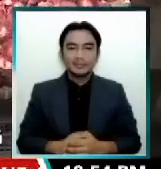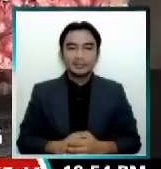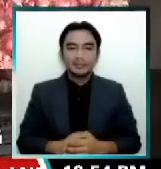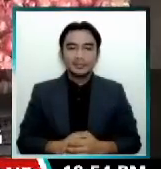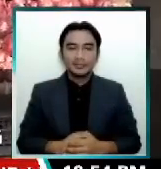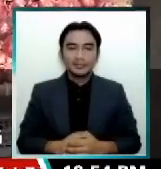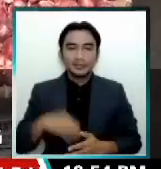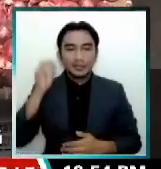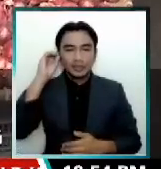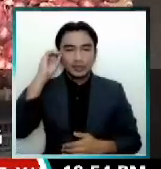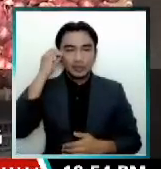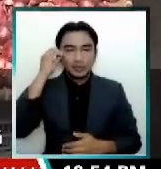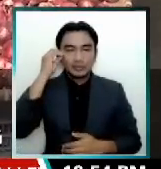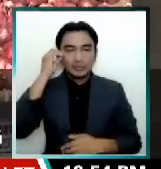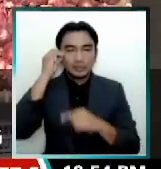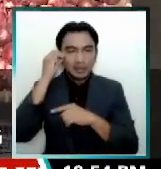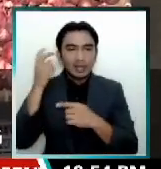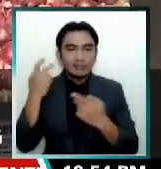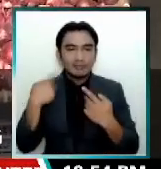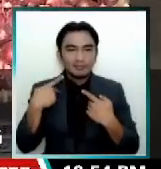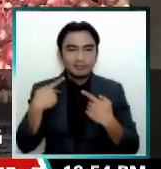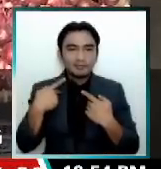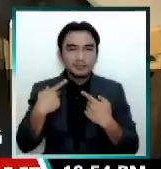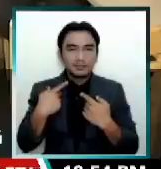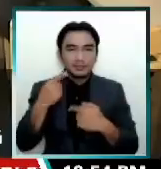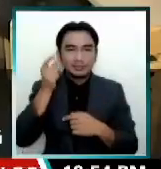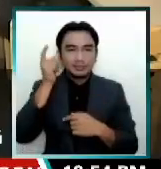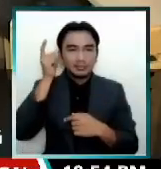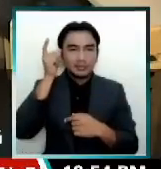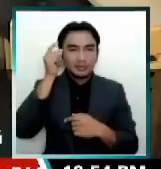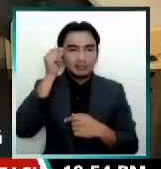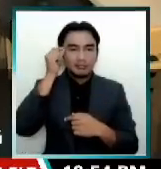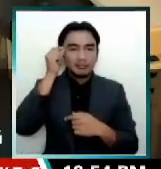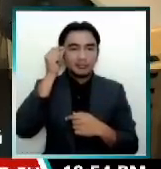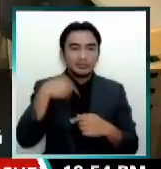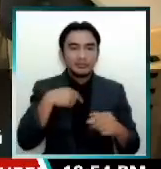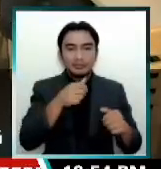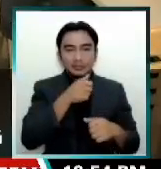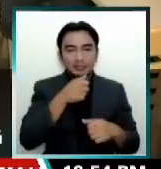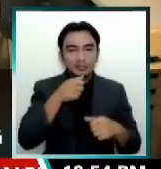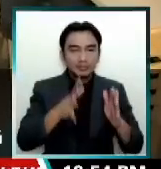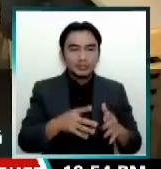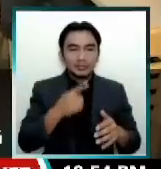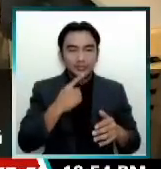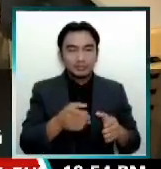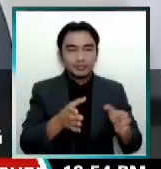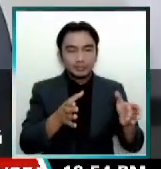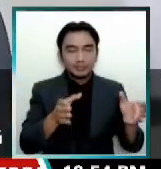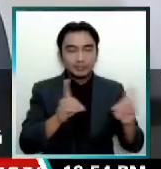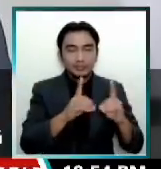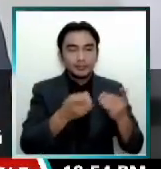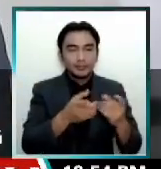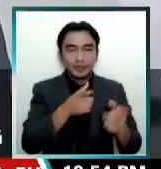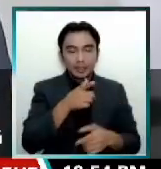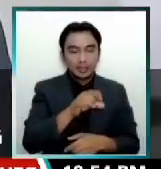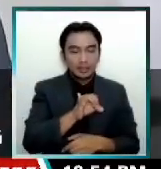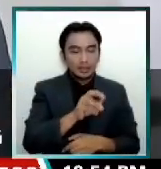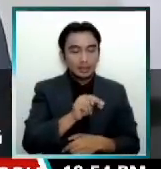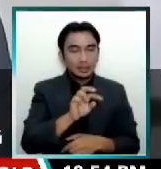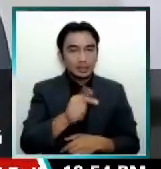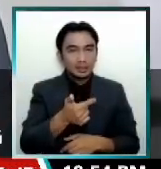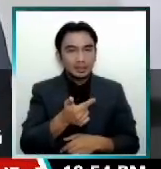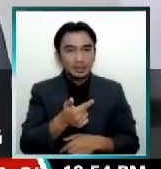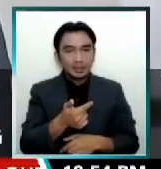of Agriculture, ipinagtataka na grupo ng mga magsasaka. Ayon sa Samahang Industriya ng Agrikultura o SINAG, taon-taon naman daw